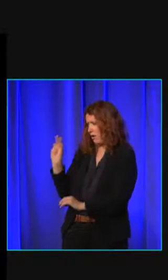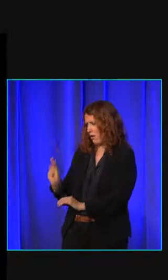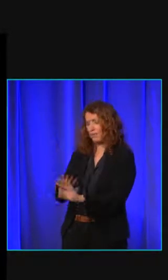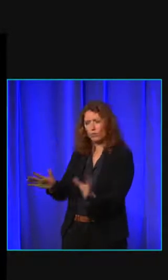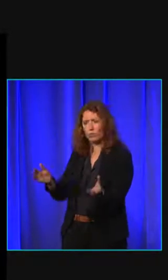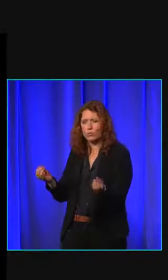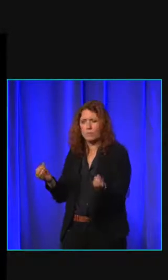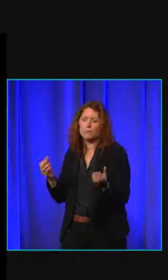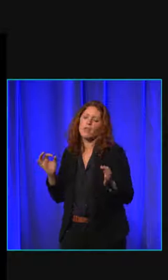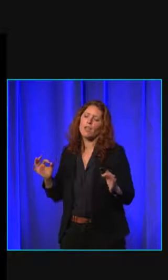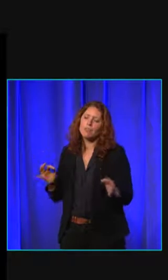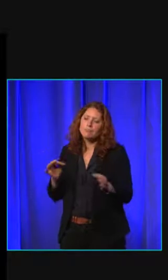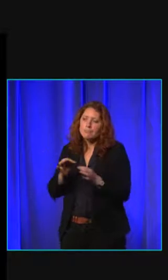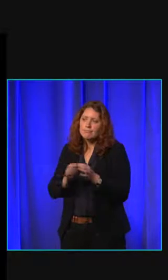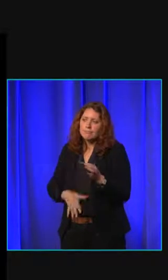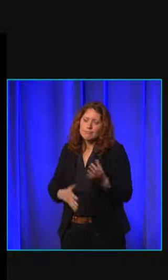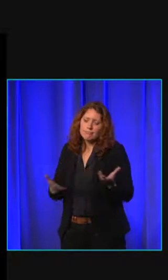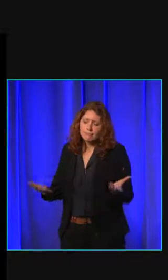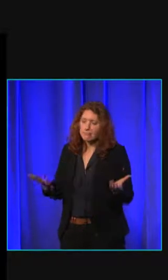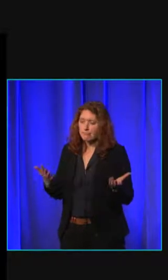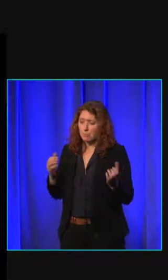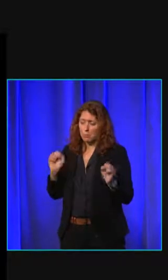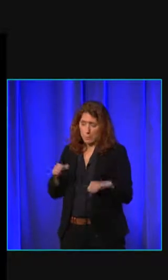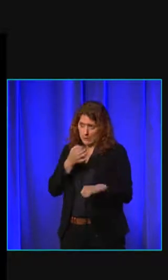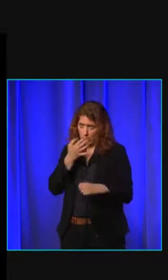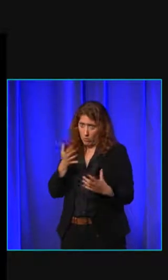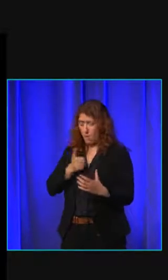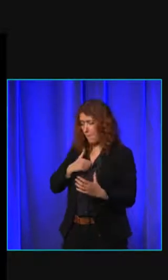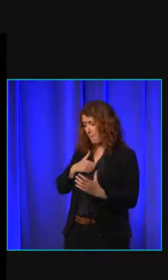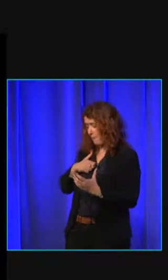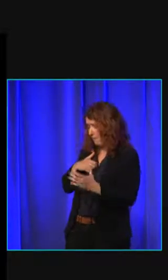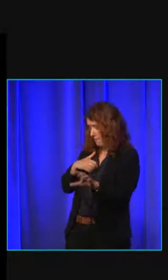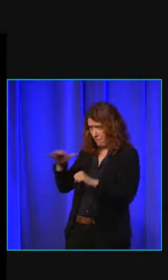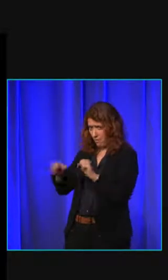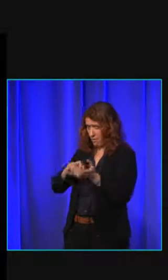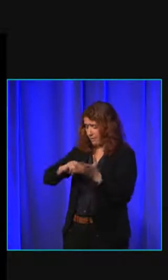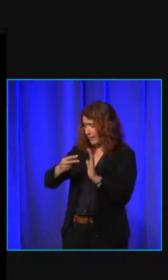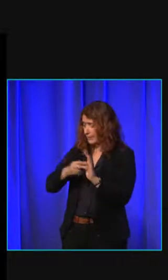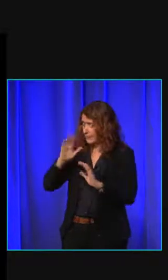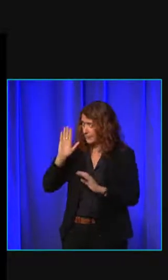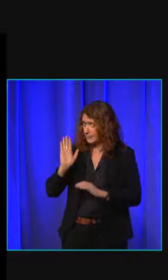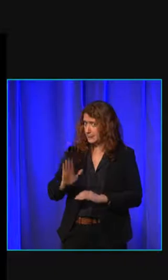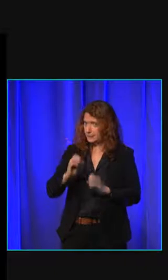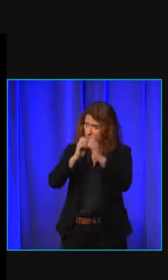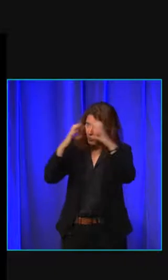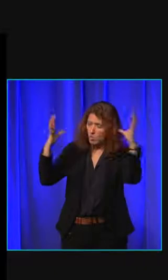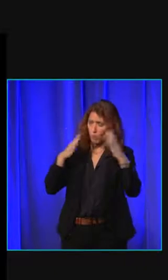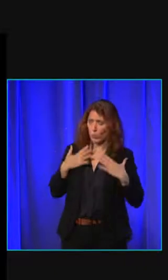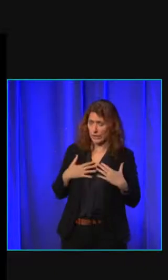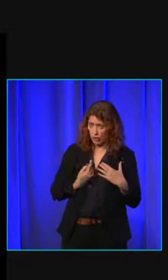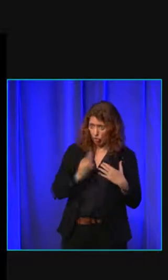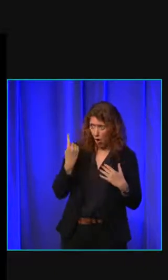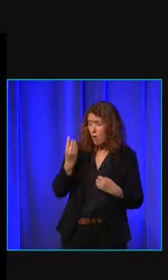En conclusion, je peux utiliser des techniques de simulation motrice seule ou en